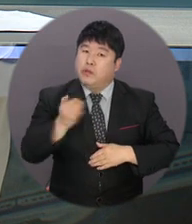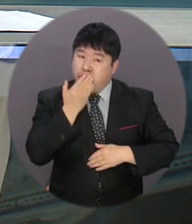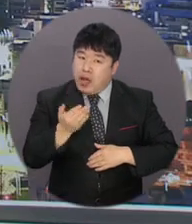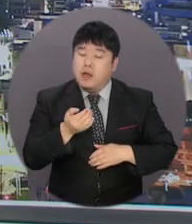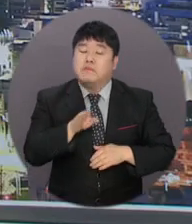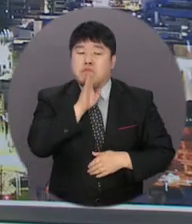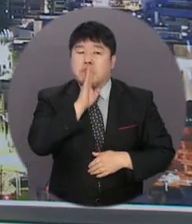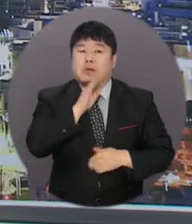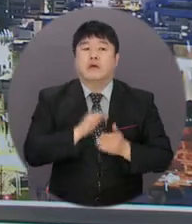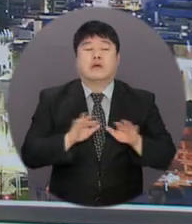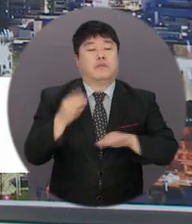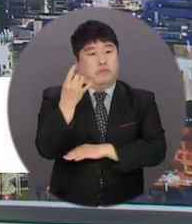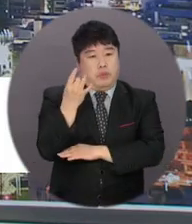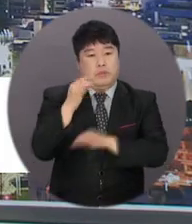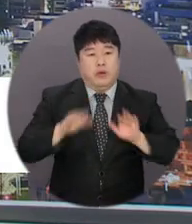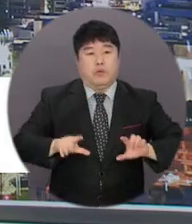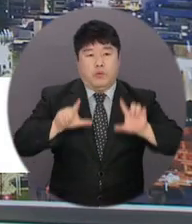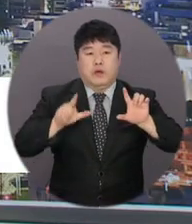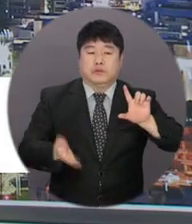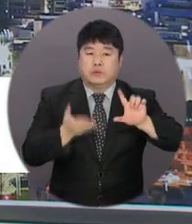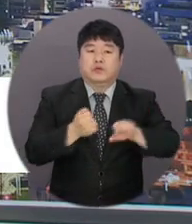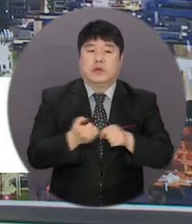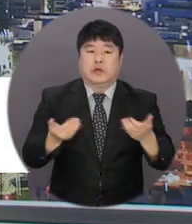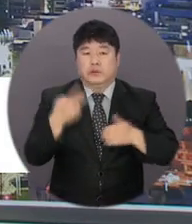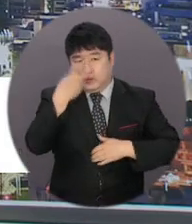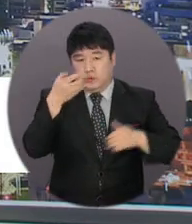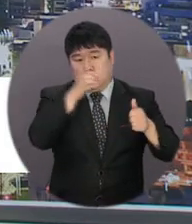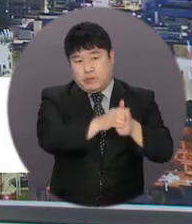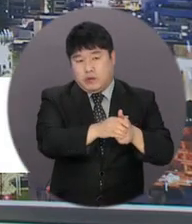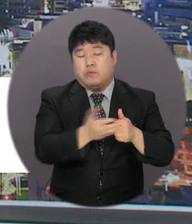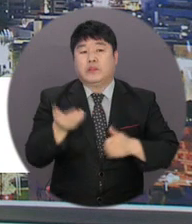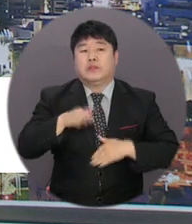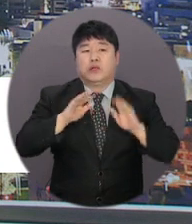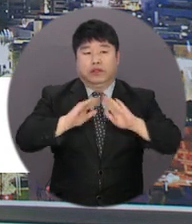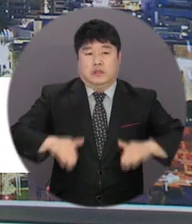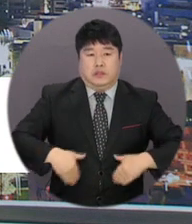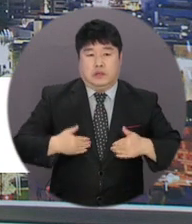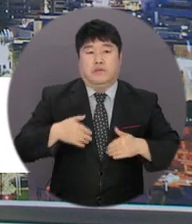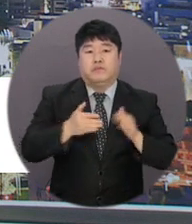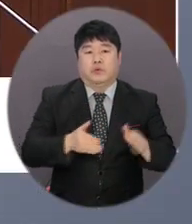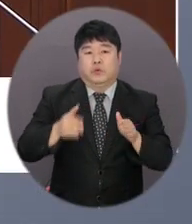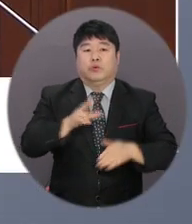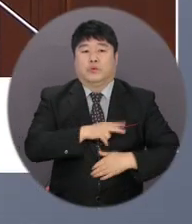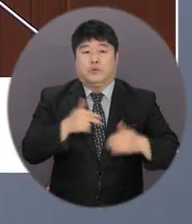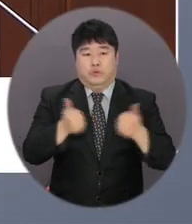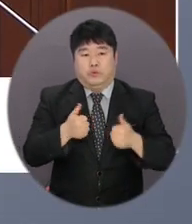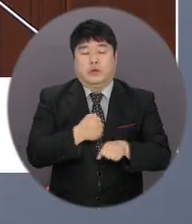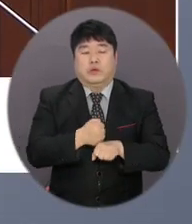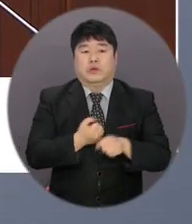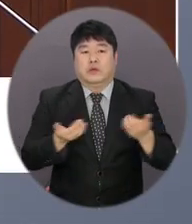그렇습니다. 이제 원래는 금년 연초에 용역을 맡기기로 했는데 예. 전라남도 도의회에서 용역비를